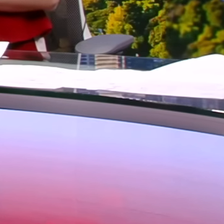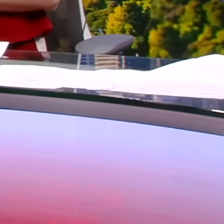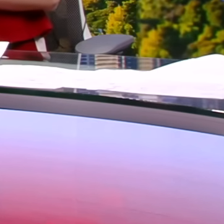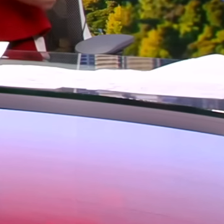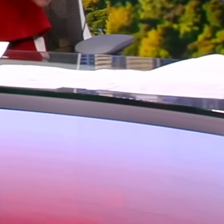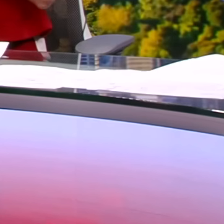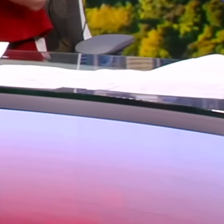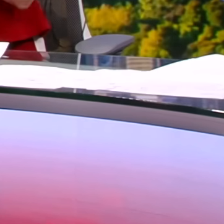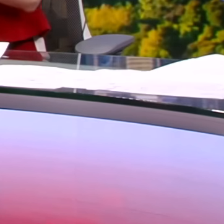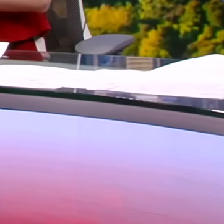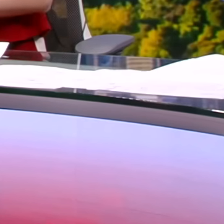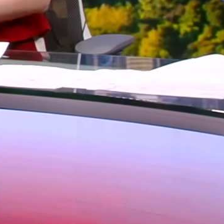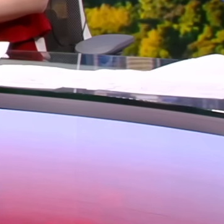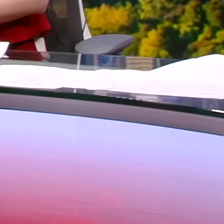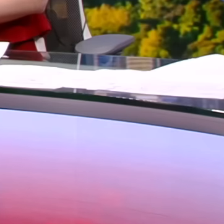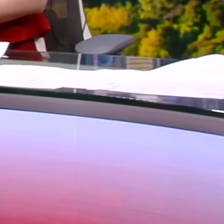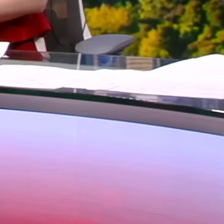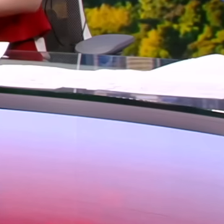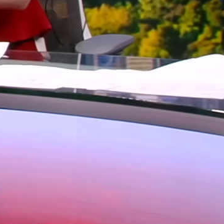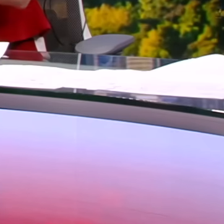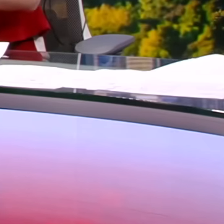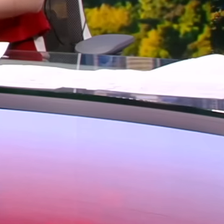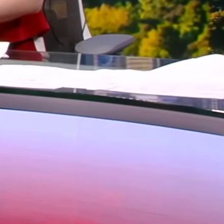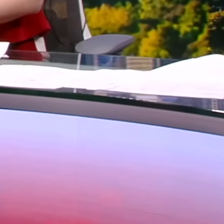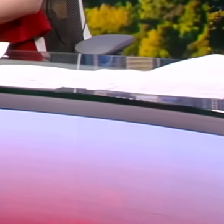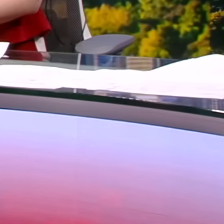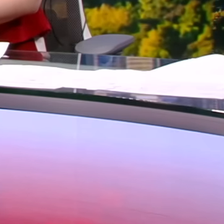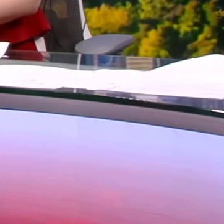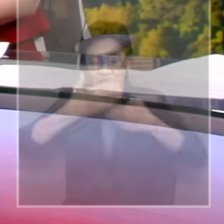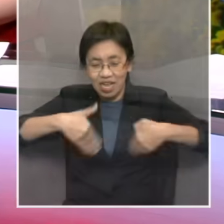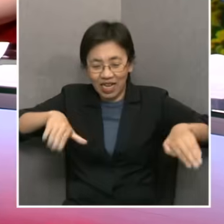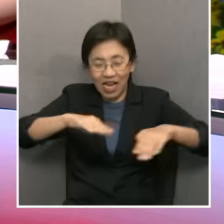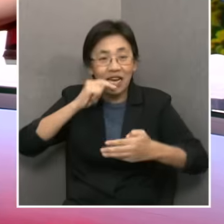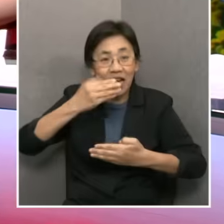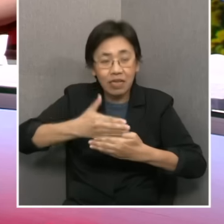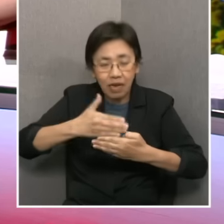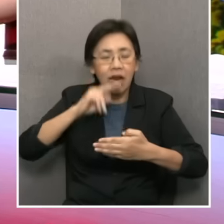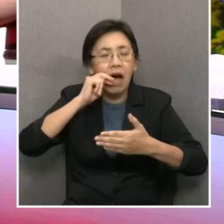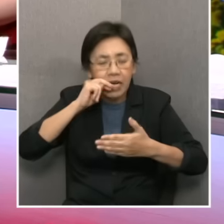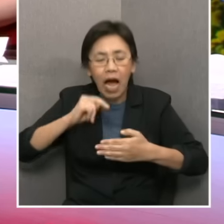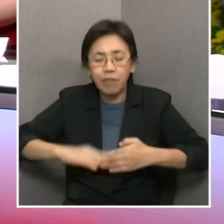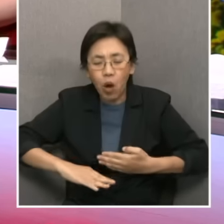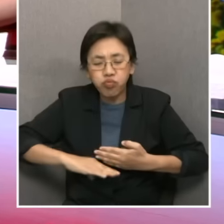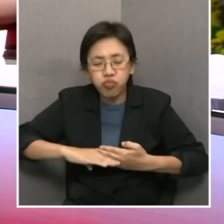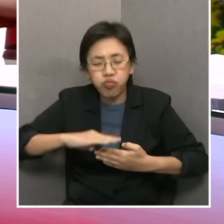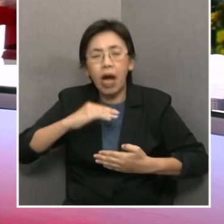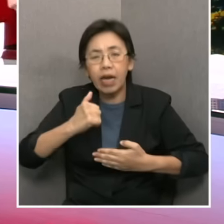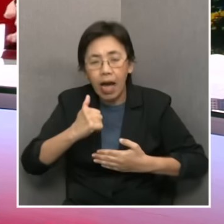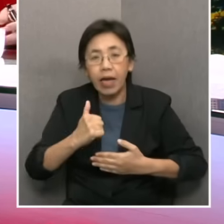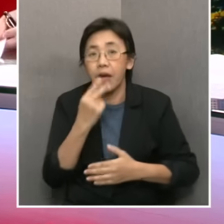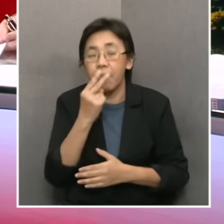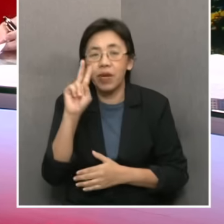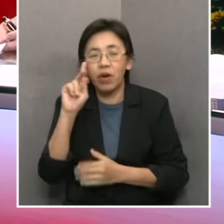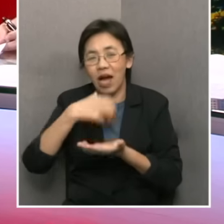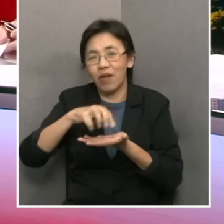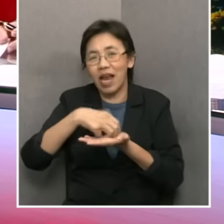างล่ะที่จะเข้าไทยแบบตรงๆอย่างน้อยก็จะมาเติมน้ำในเขื่อนนะคะช่วยพี่น้องเกษตรกรกันได้บ้างไปติดตามกันนะคะในช่วงไป